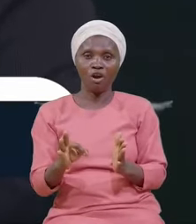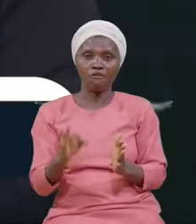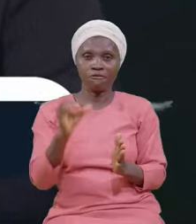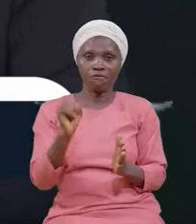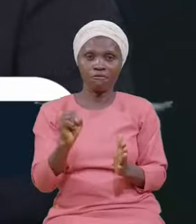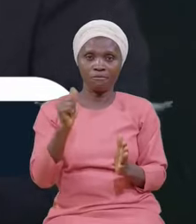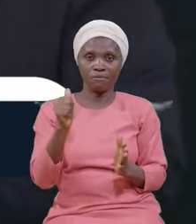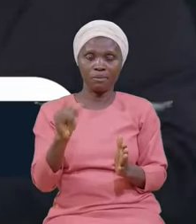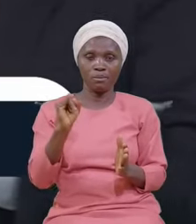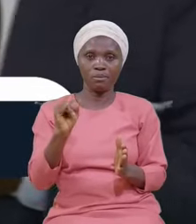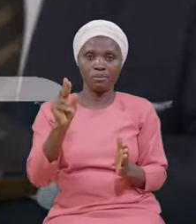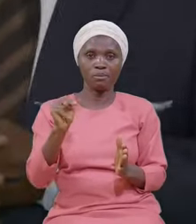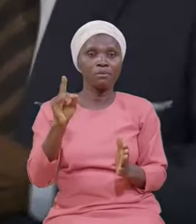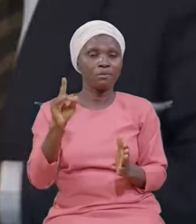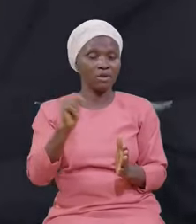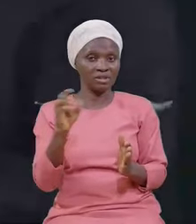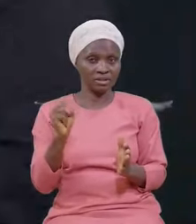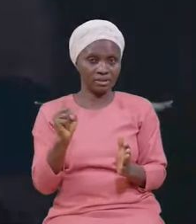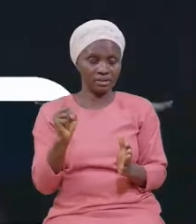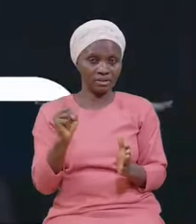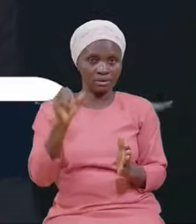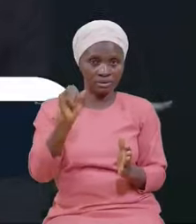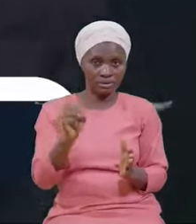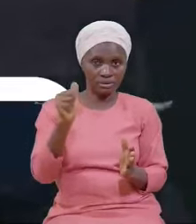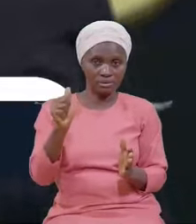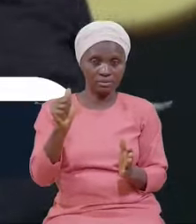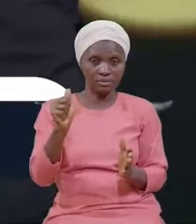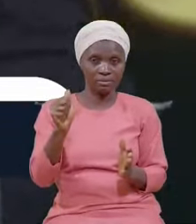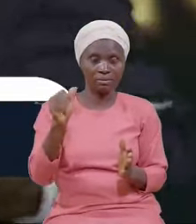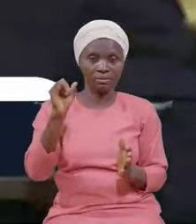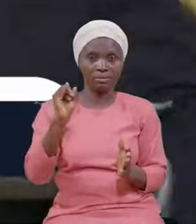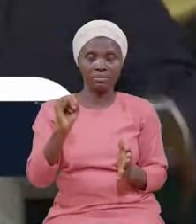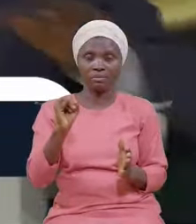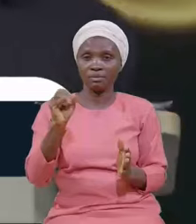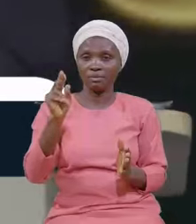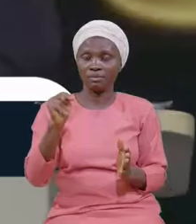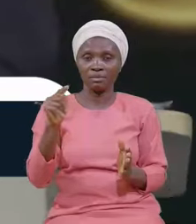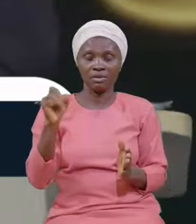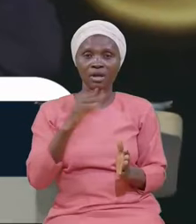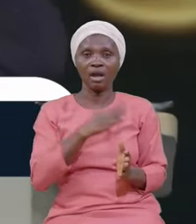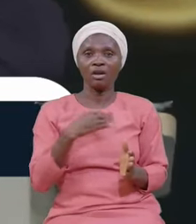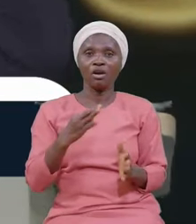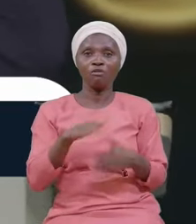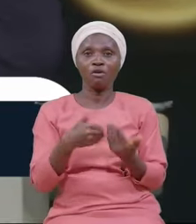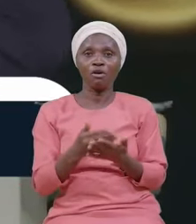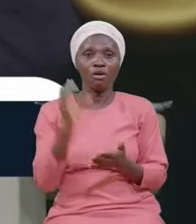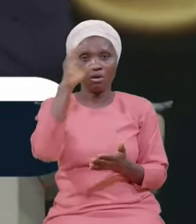chercheurs. En Hébreu au chapitre 2, verset 17. Hébreu,